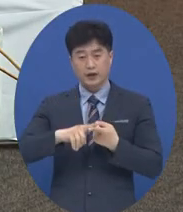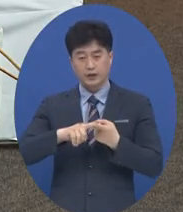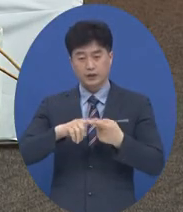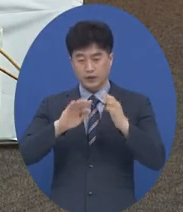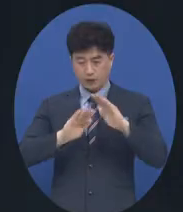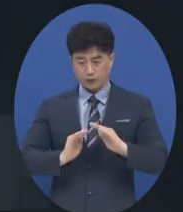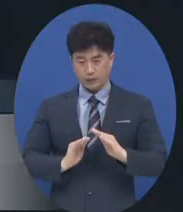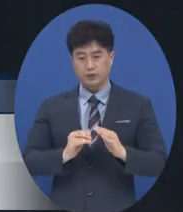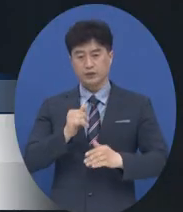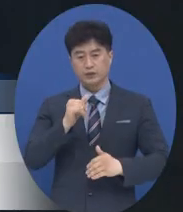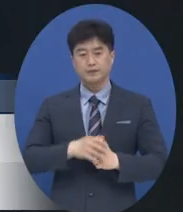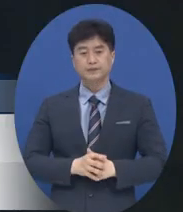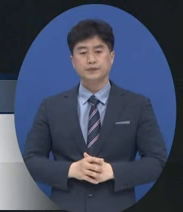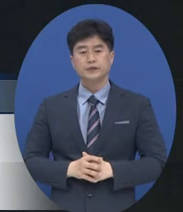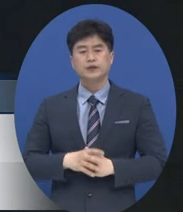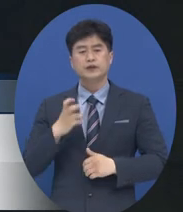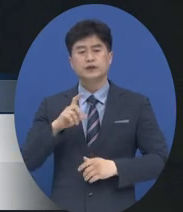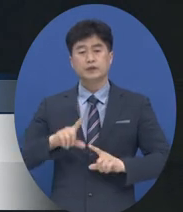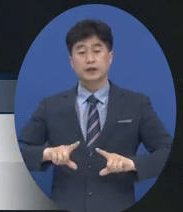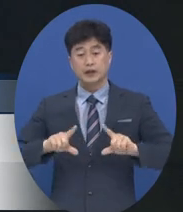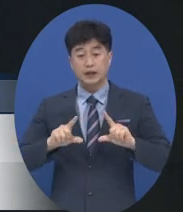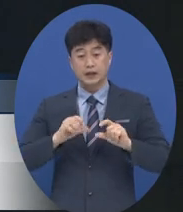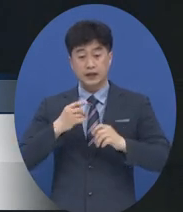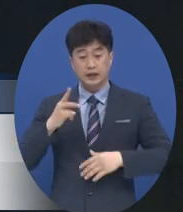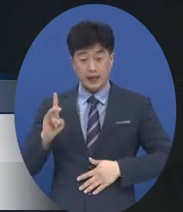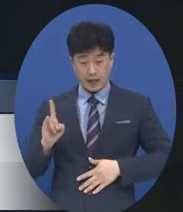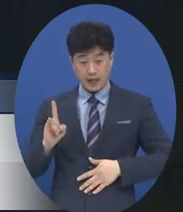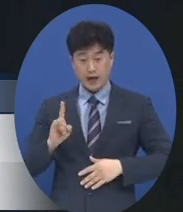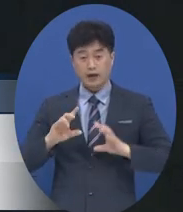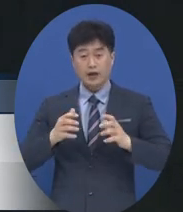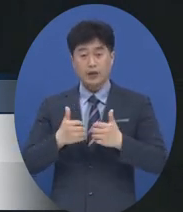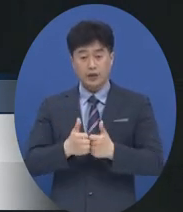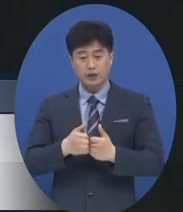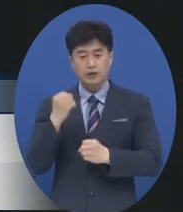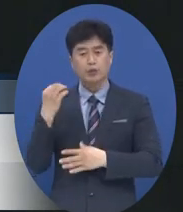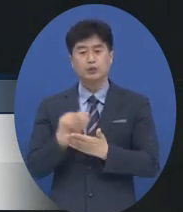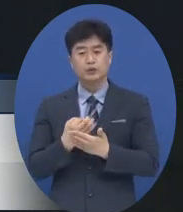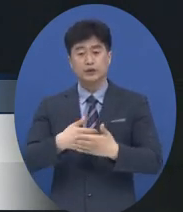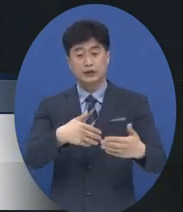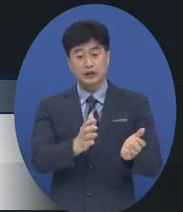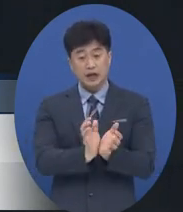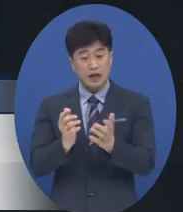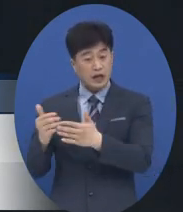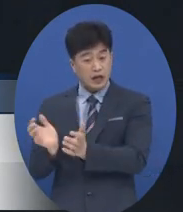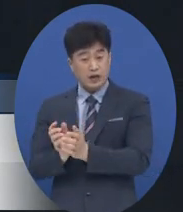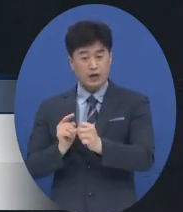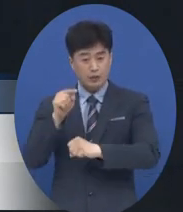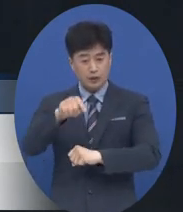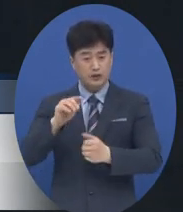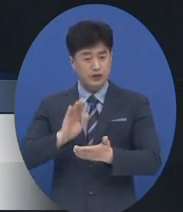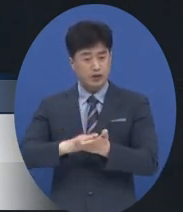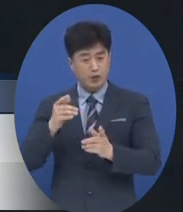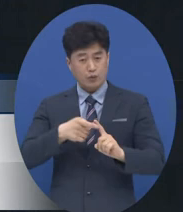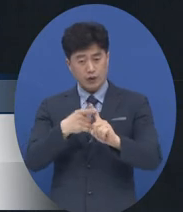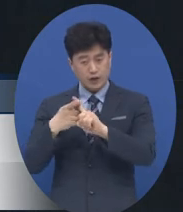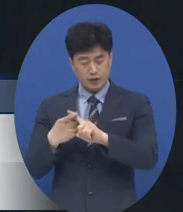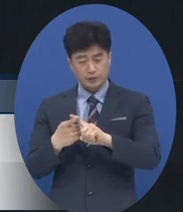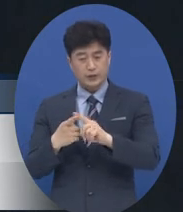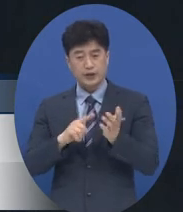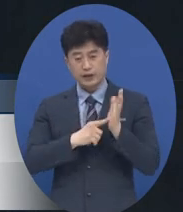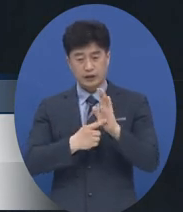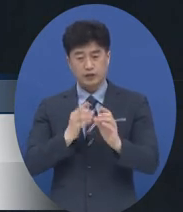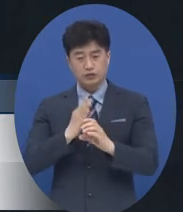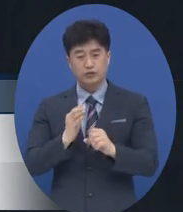다뤄졌습니다. 현재 21대 국회에서 기본소득은 당을 초월해 뜨거운 관심사로